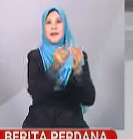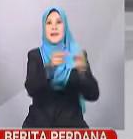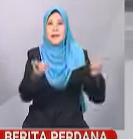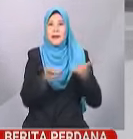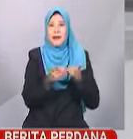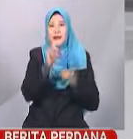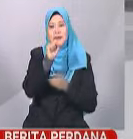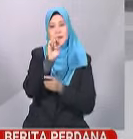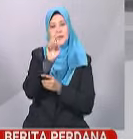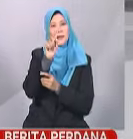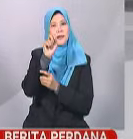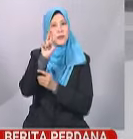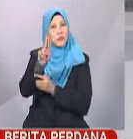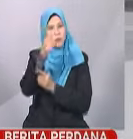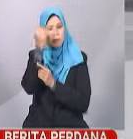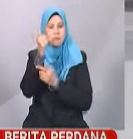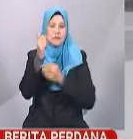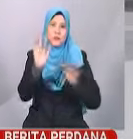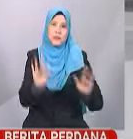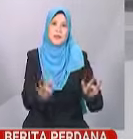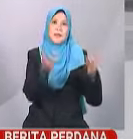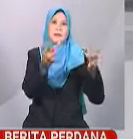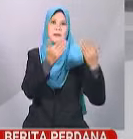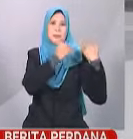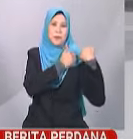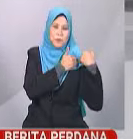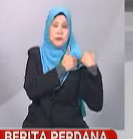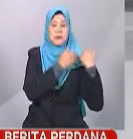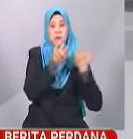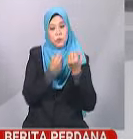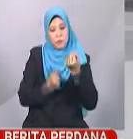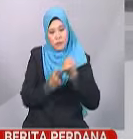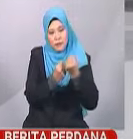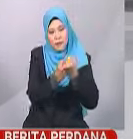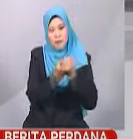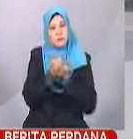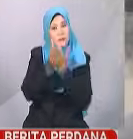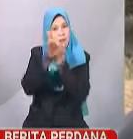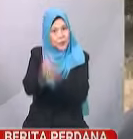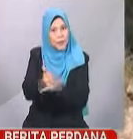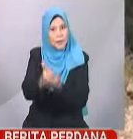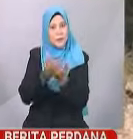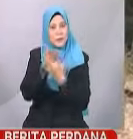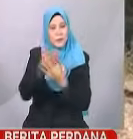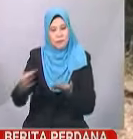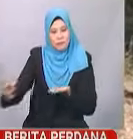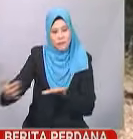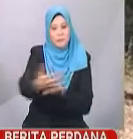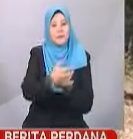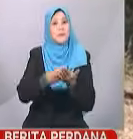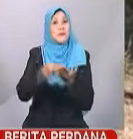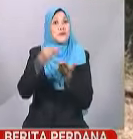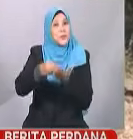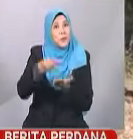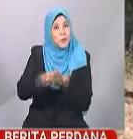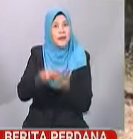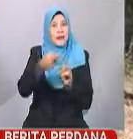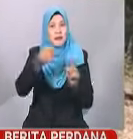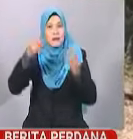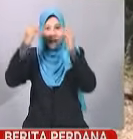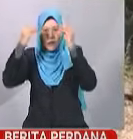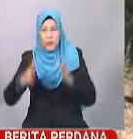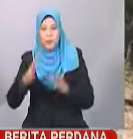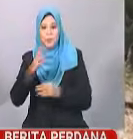bagi mengurangkan beban dihadapi mereka. Sumbangan menyediakan bantuan diperoleh menerusi kutipan derma guru dan